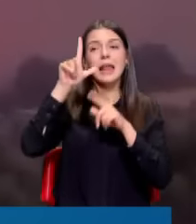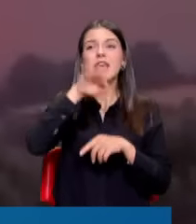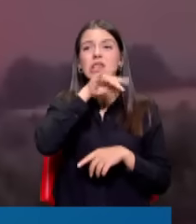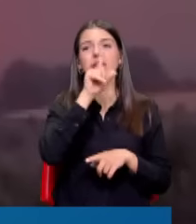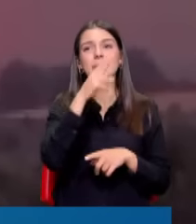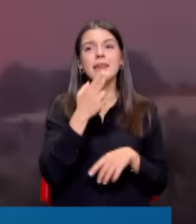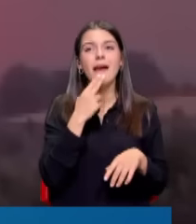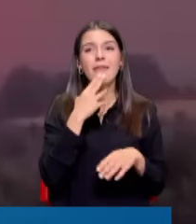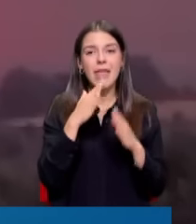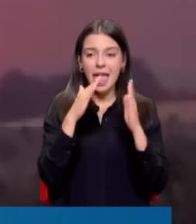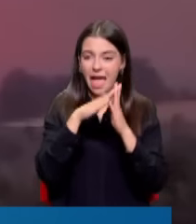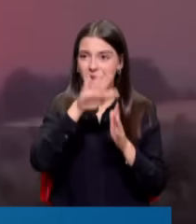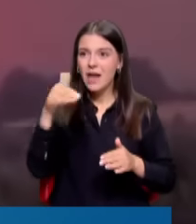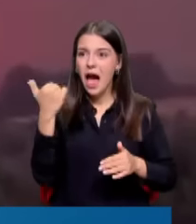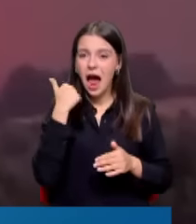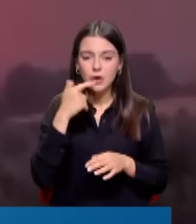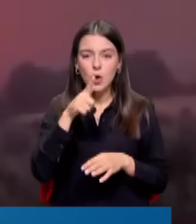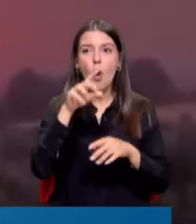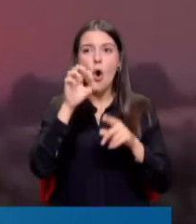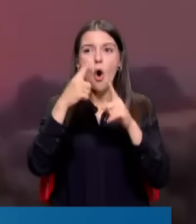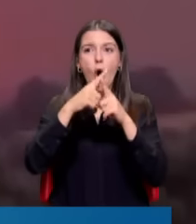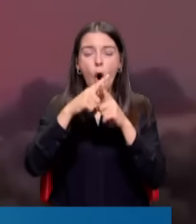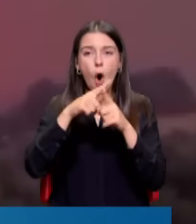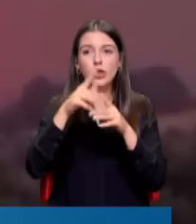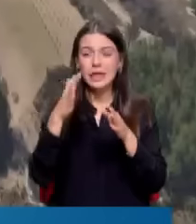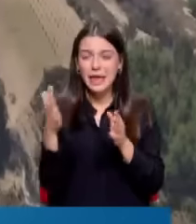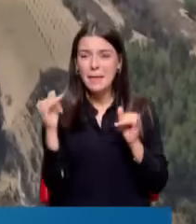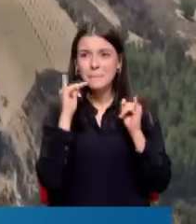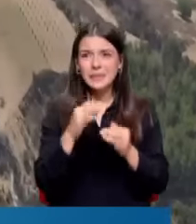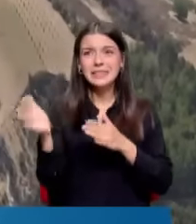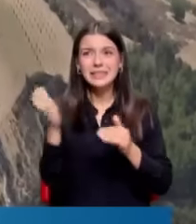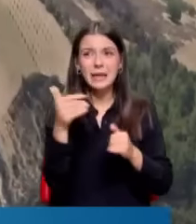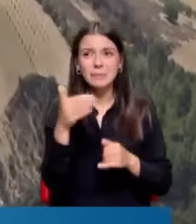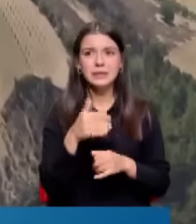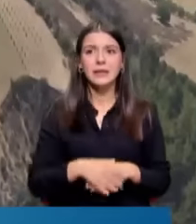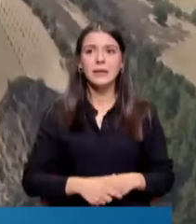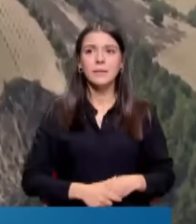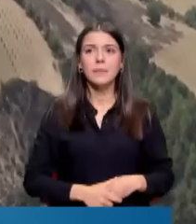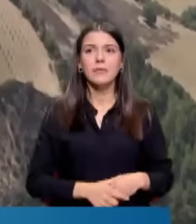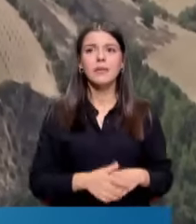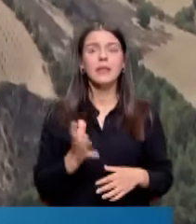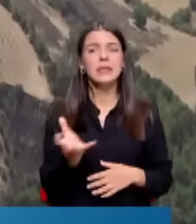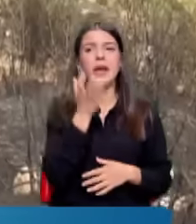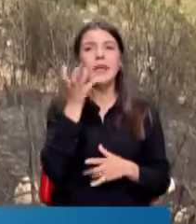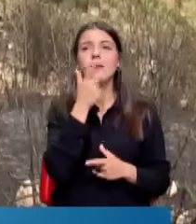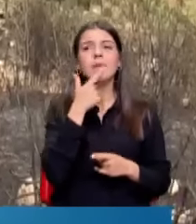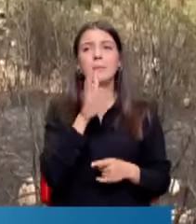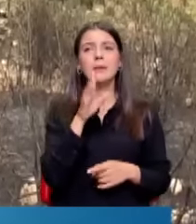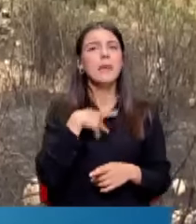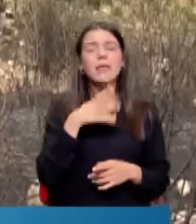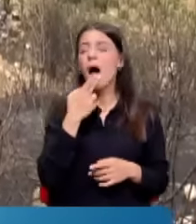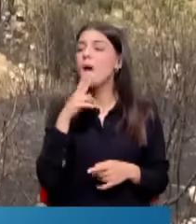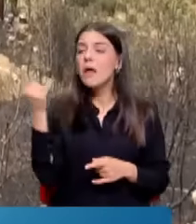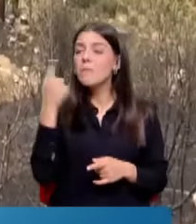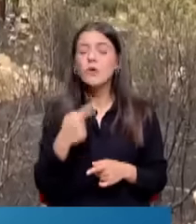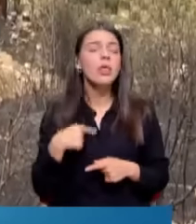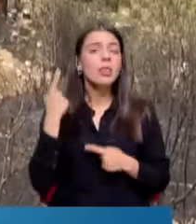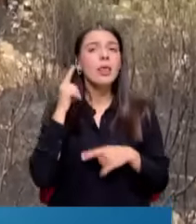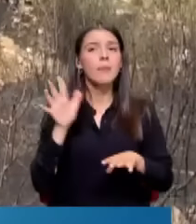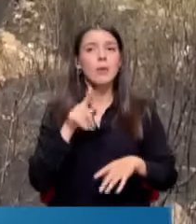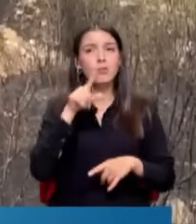evini etraftaki kuru otları temizleyerek yanmaktan kurtardı. Yanarım bile demedim oğlum. Adama bile dinlemedim.